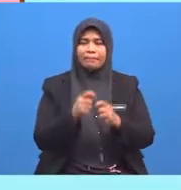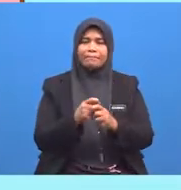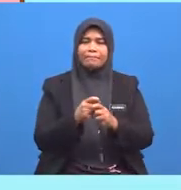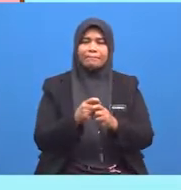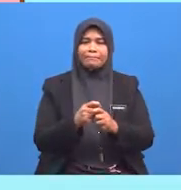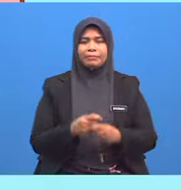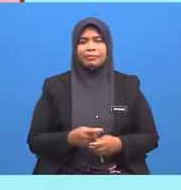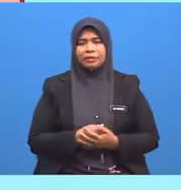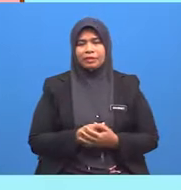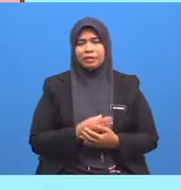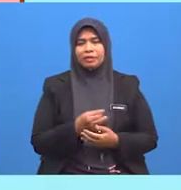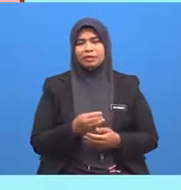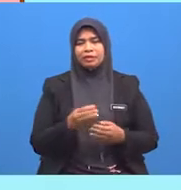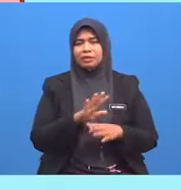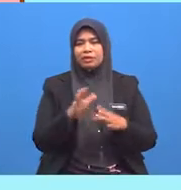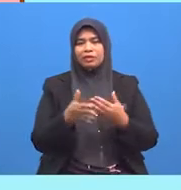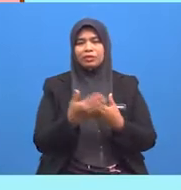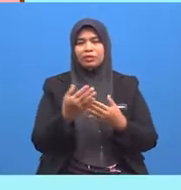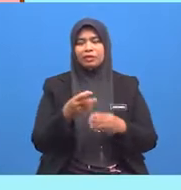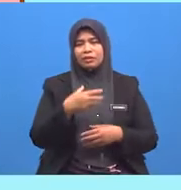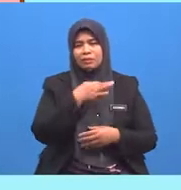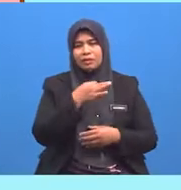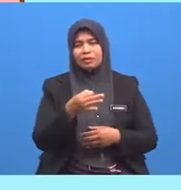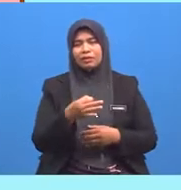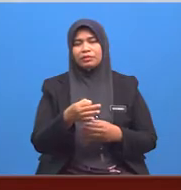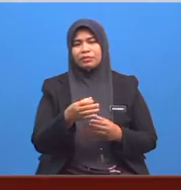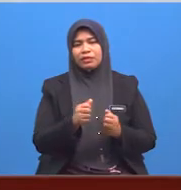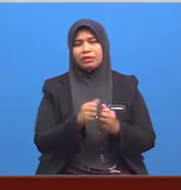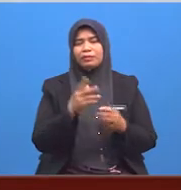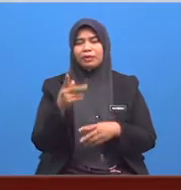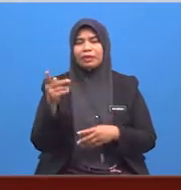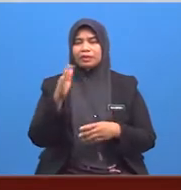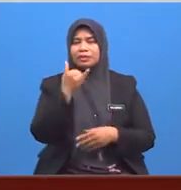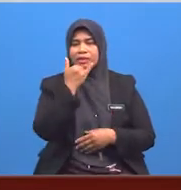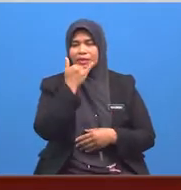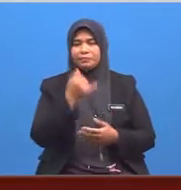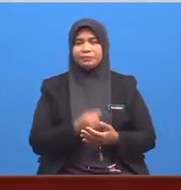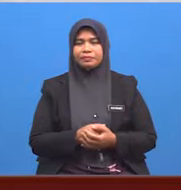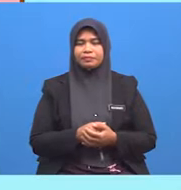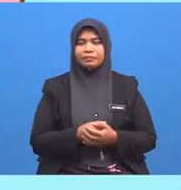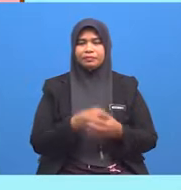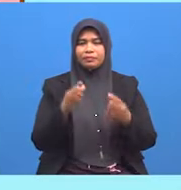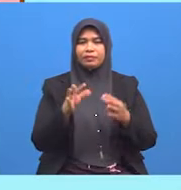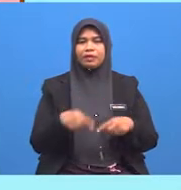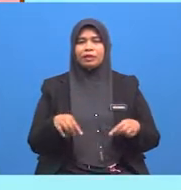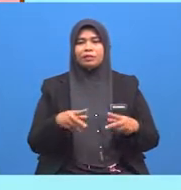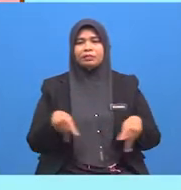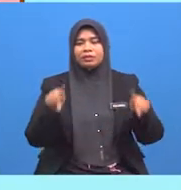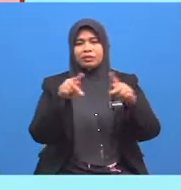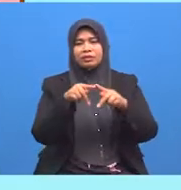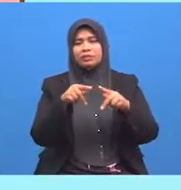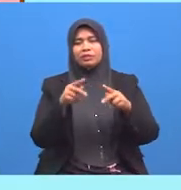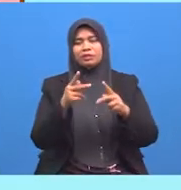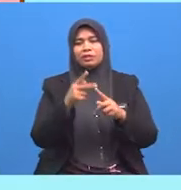terpengaruh dengan perkara-perkara yang salah Baginda Sallallahu Alaihi Wasallam seorang yang